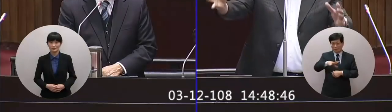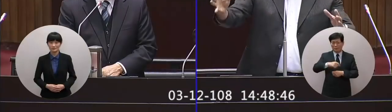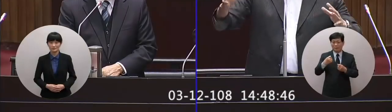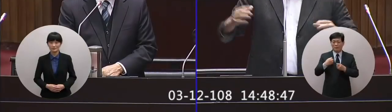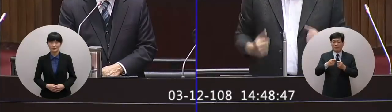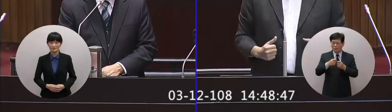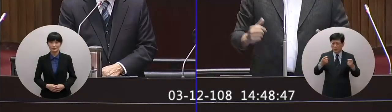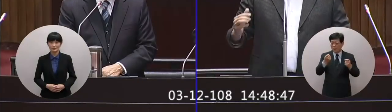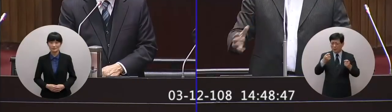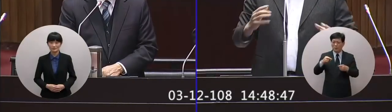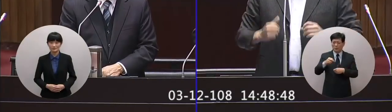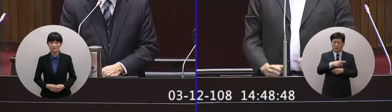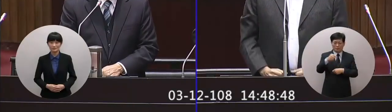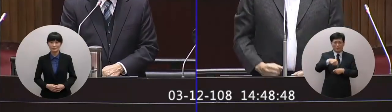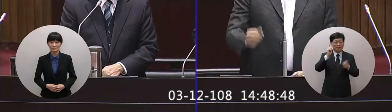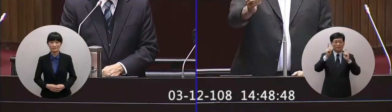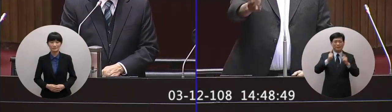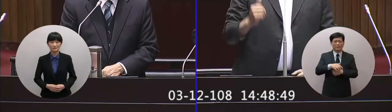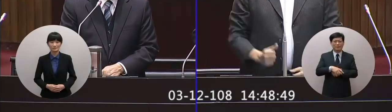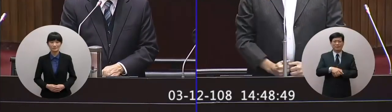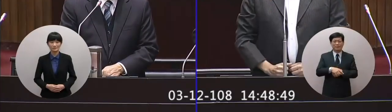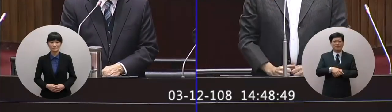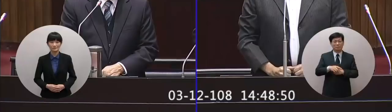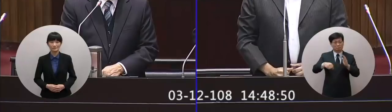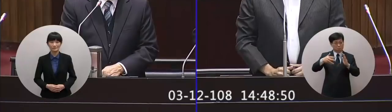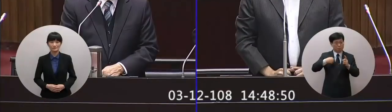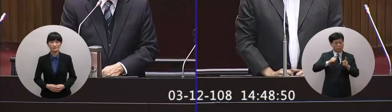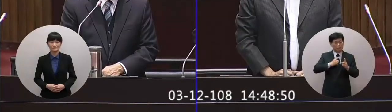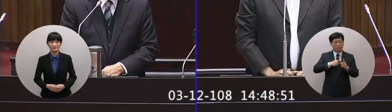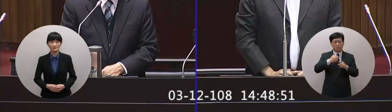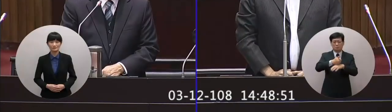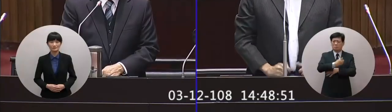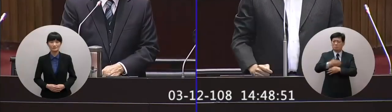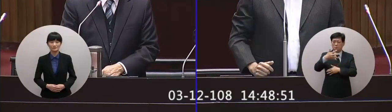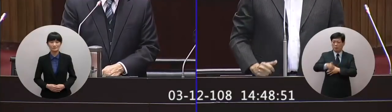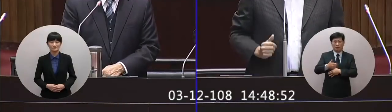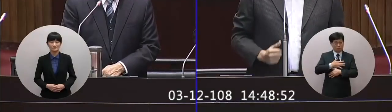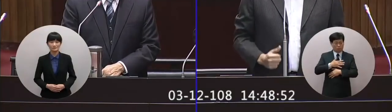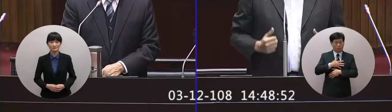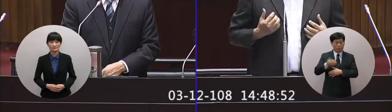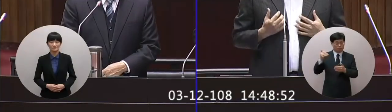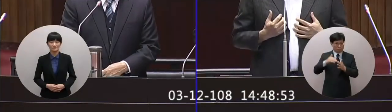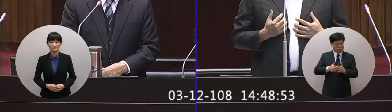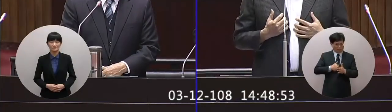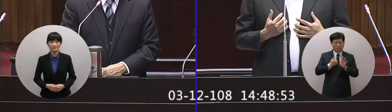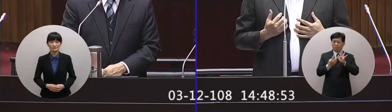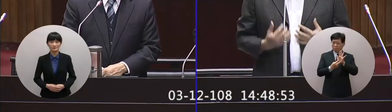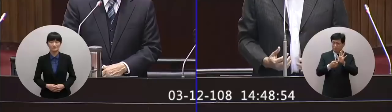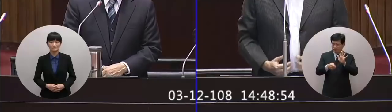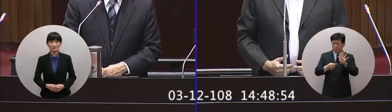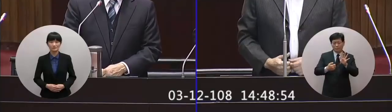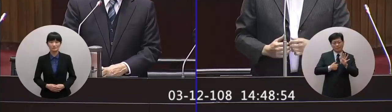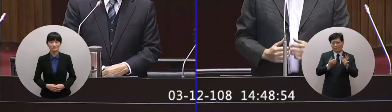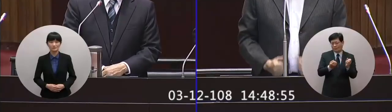步，加行几步啊，来屏东佚佗。一六，你做过屏东的馆长，这句话道尽了屏东的